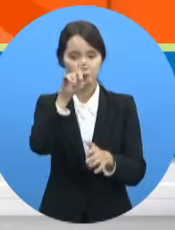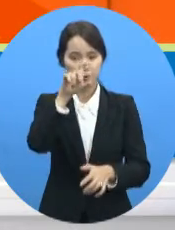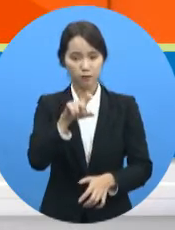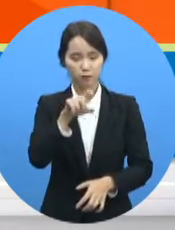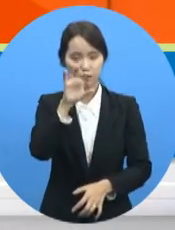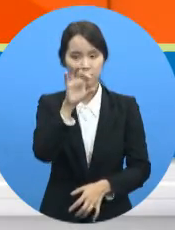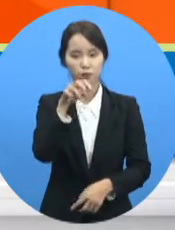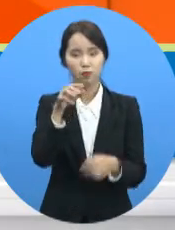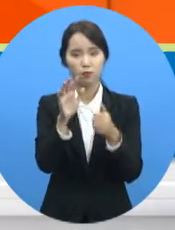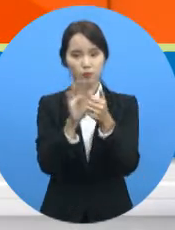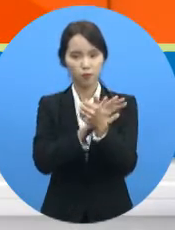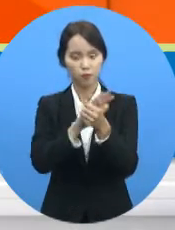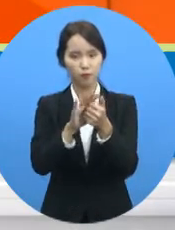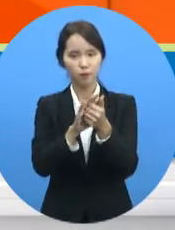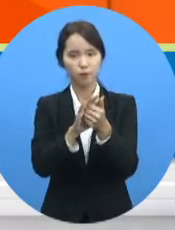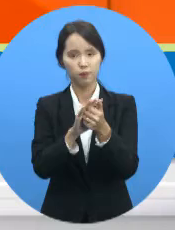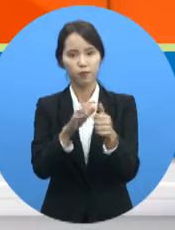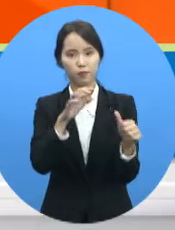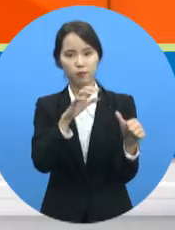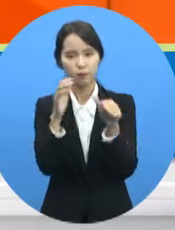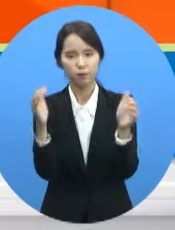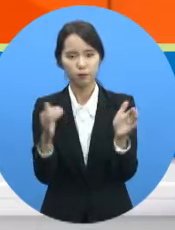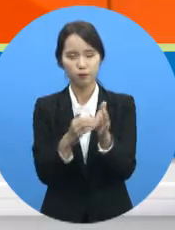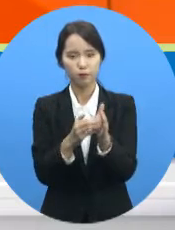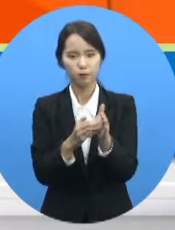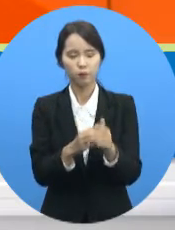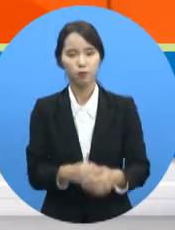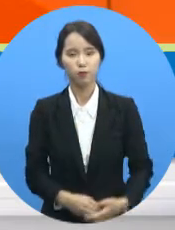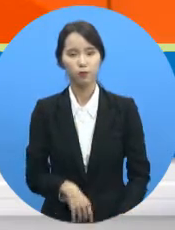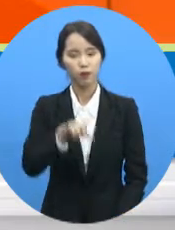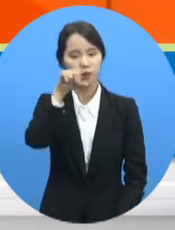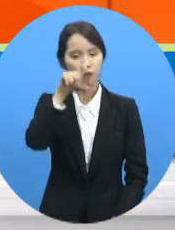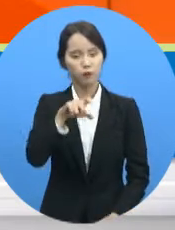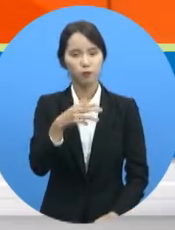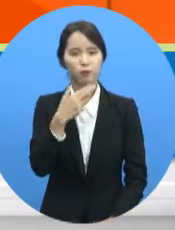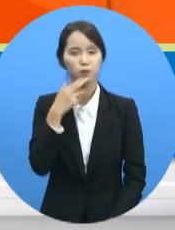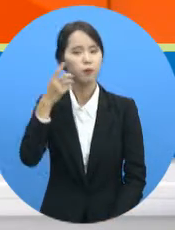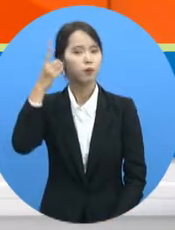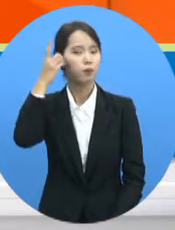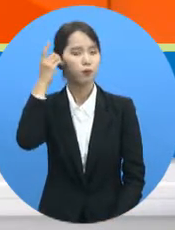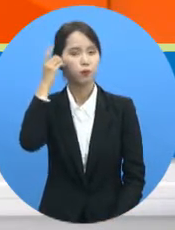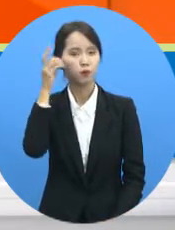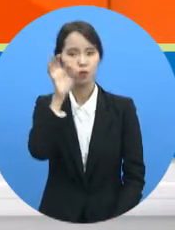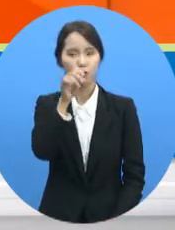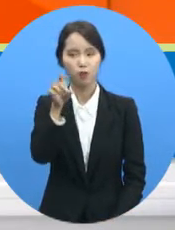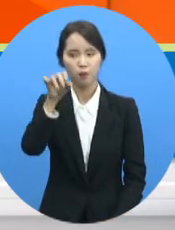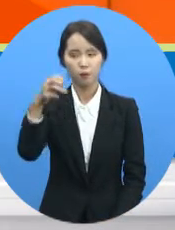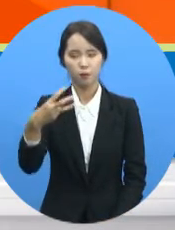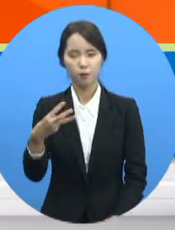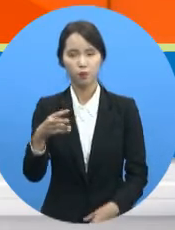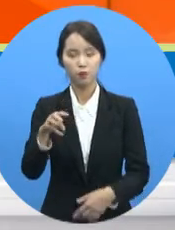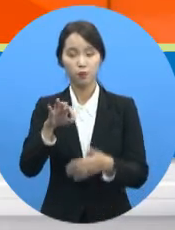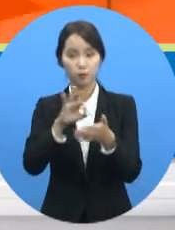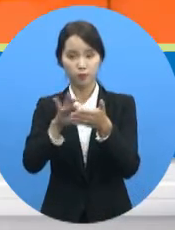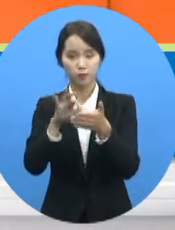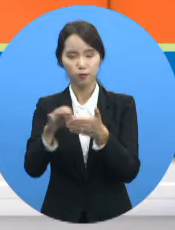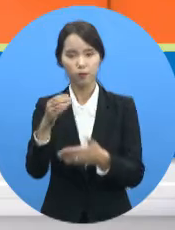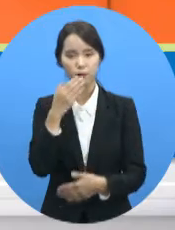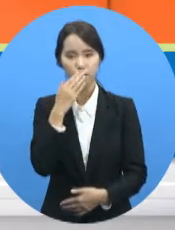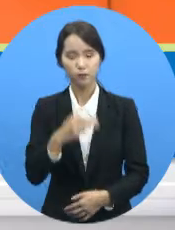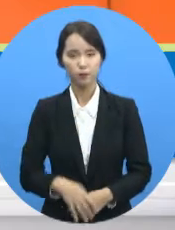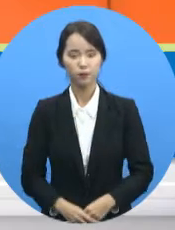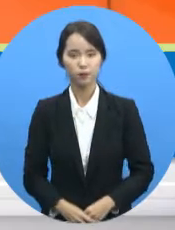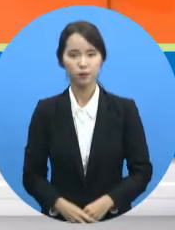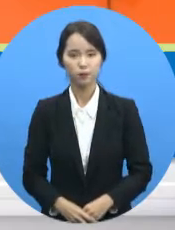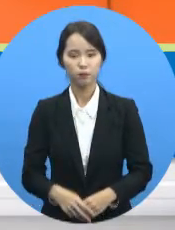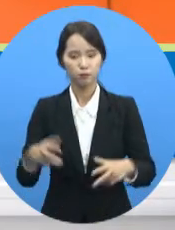있도록 서울시민카드 앱 서비스를 도입했는데요. 앞으로는 플라스틱 카드 없이도 휴대전화만으로 관내의 모든